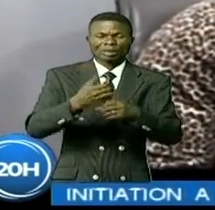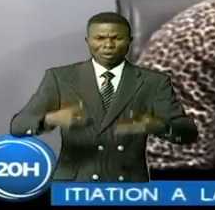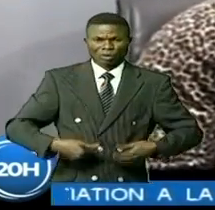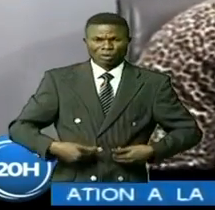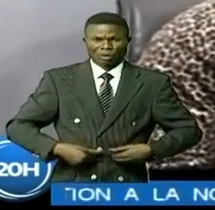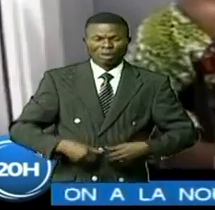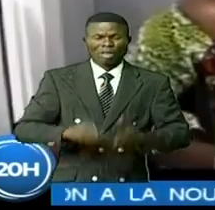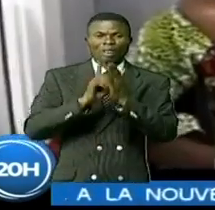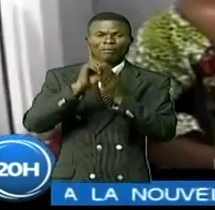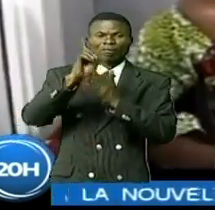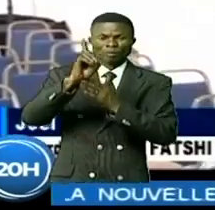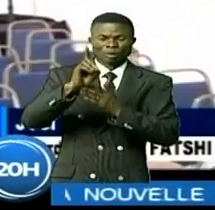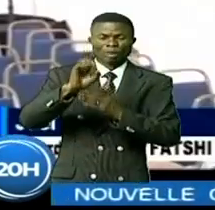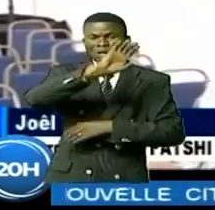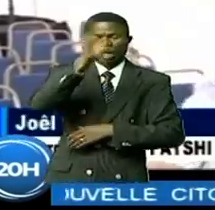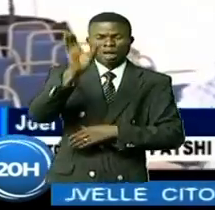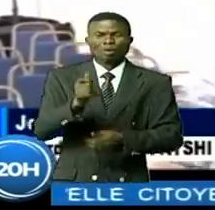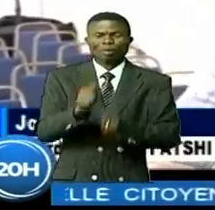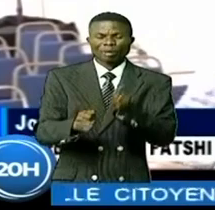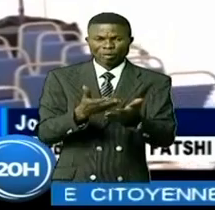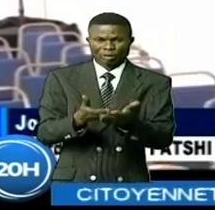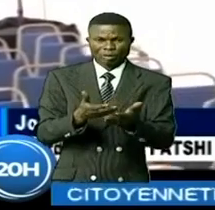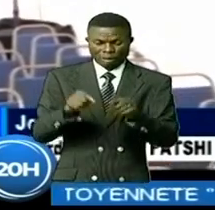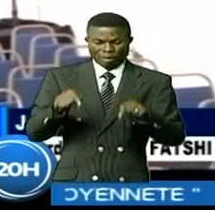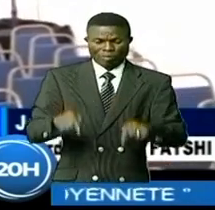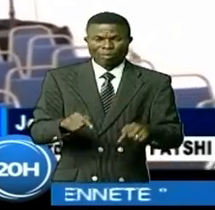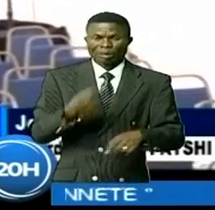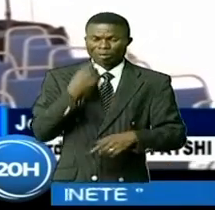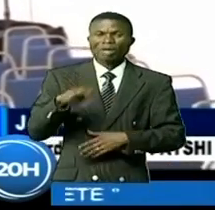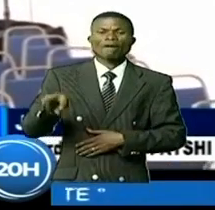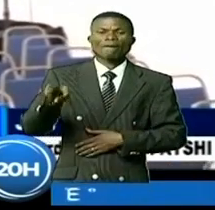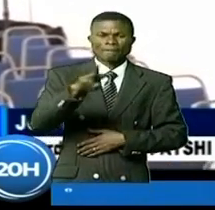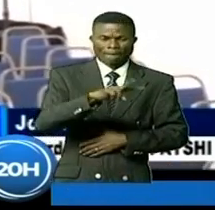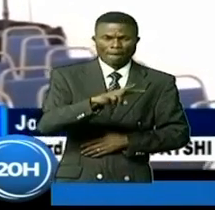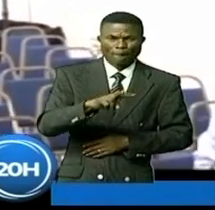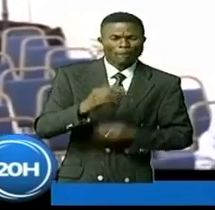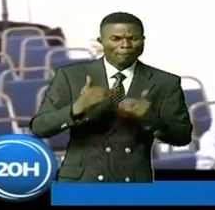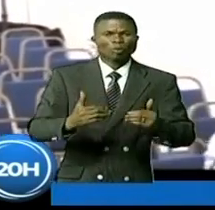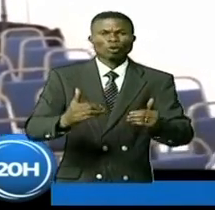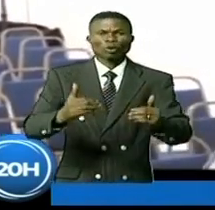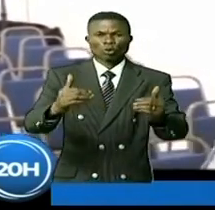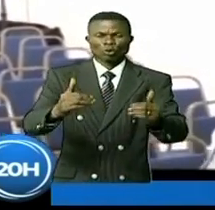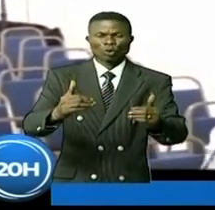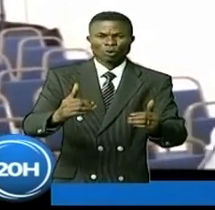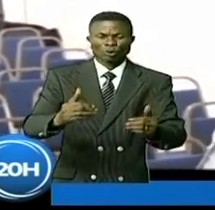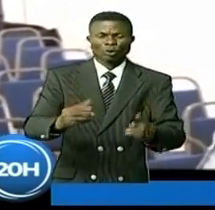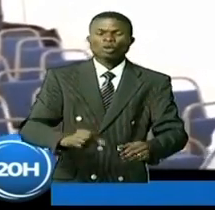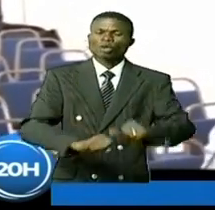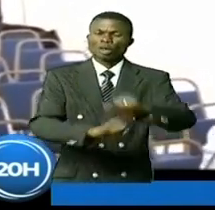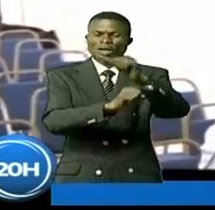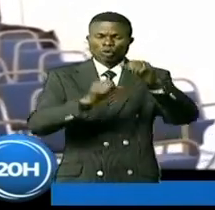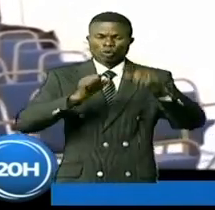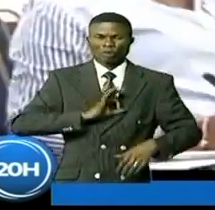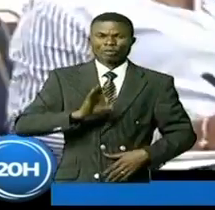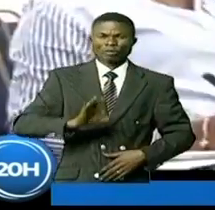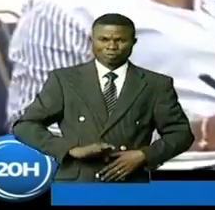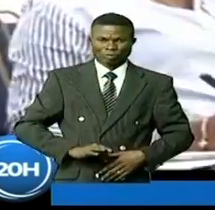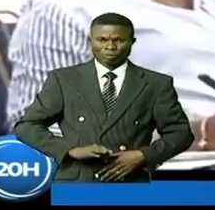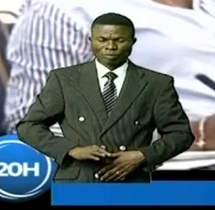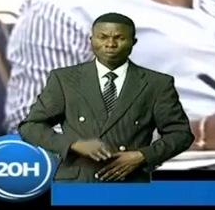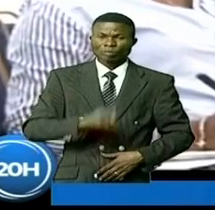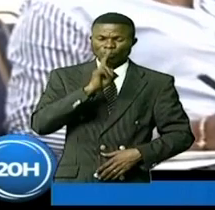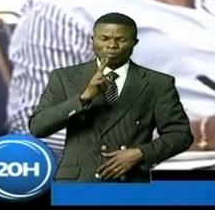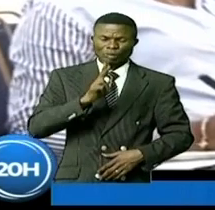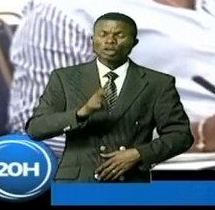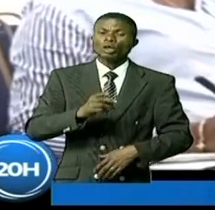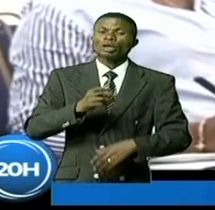le développement de leur commune. Le mot que je peux leur dire, c'est de continuer à appuyer le président de la République. Parce qu'effectivement, c'est grâce à